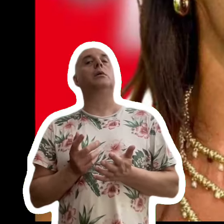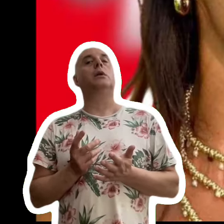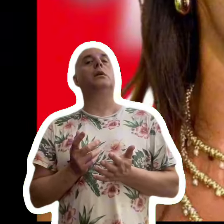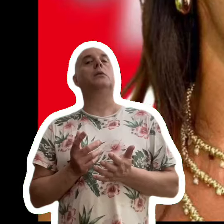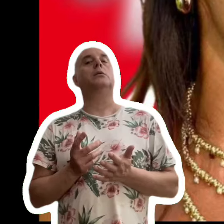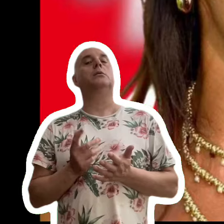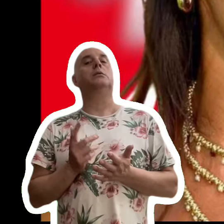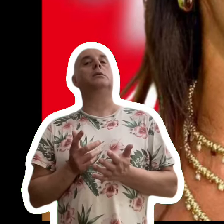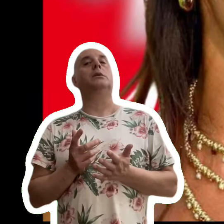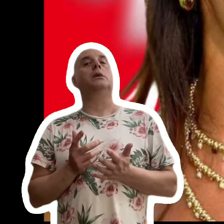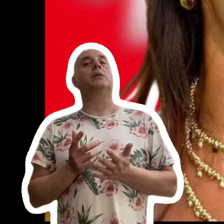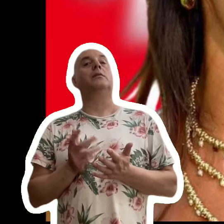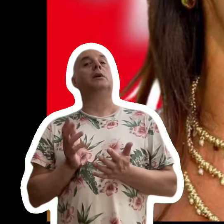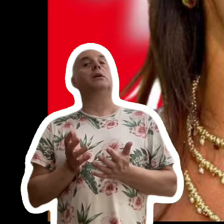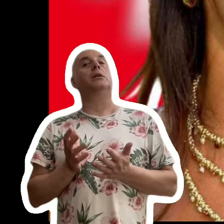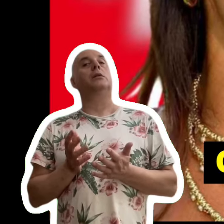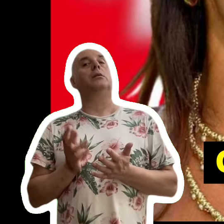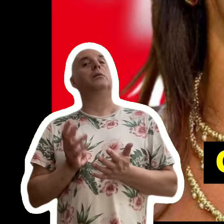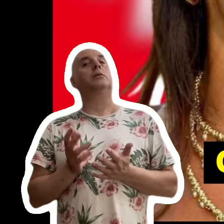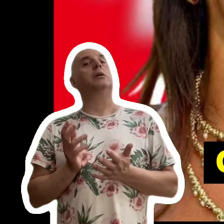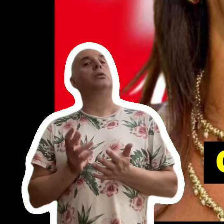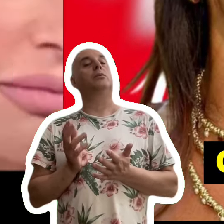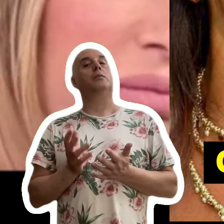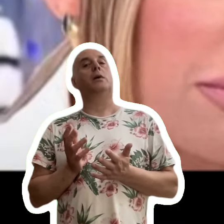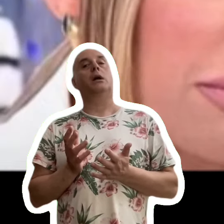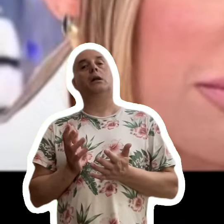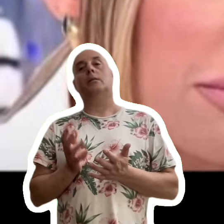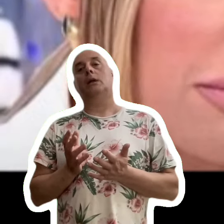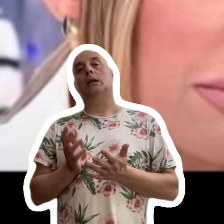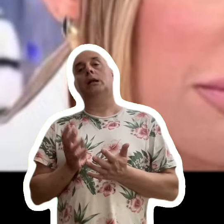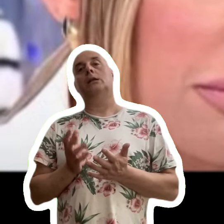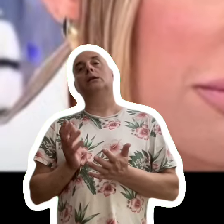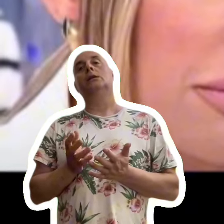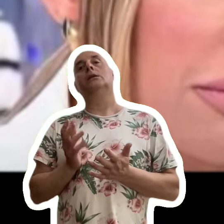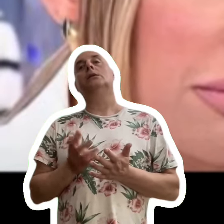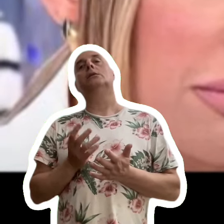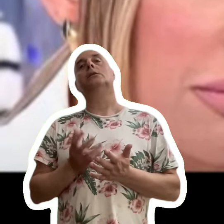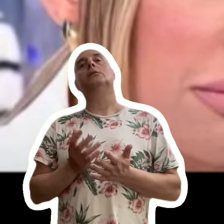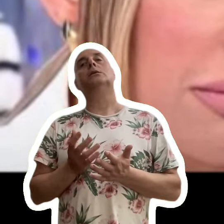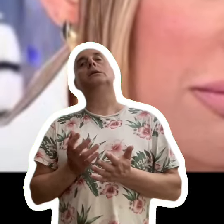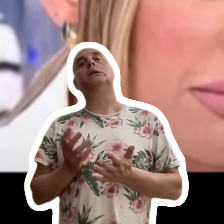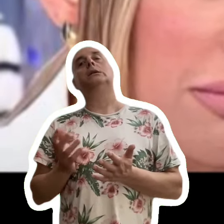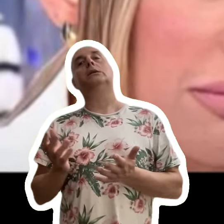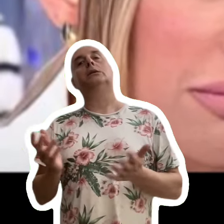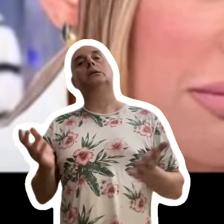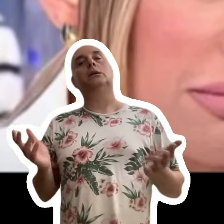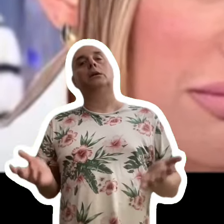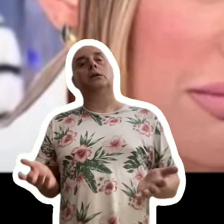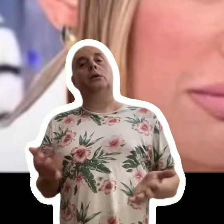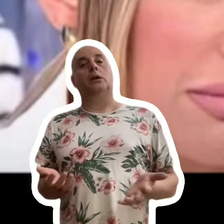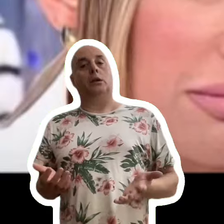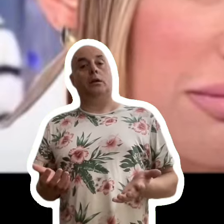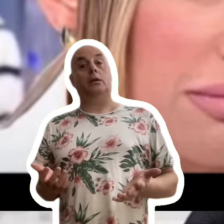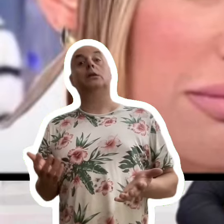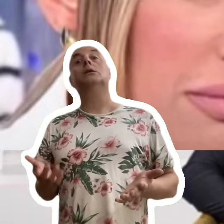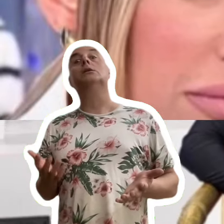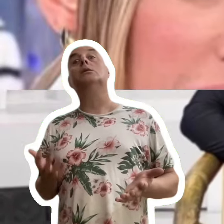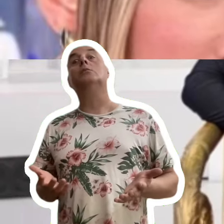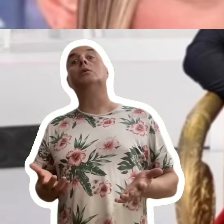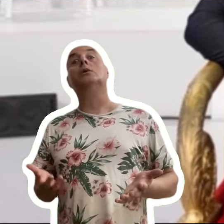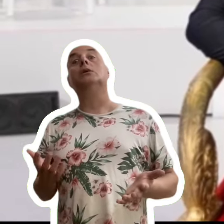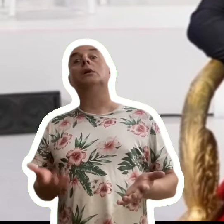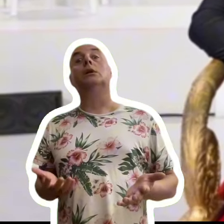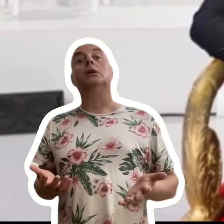di non rimettersi in gioco cambiamenti in arrivo anche per Gemma Galgani la quale avrà modo di trovare in studio